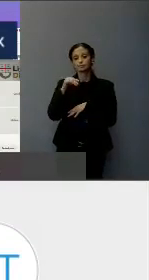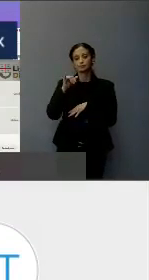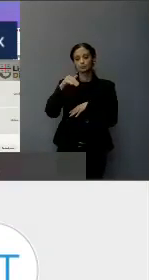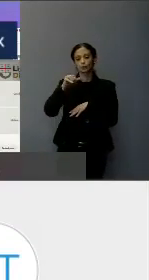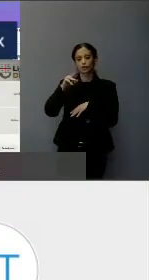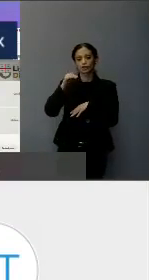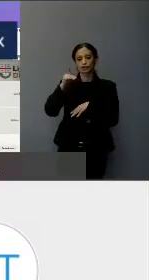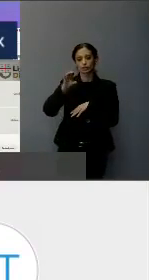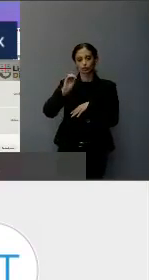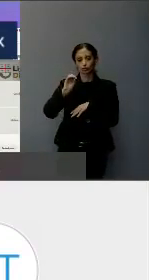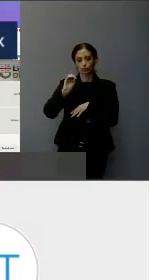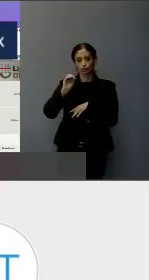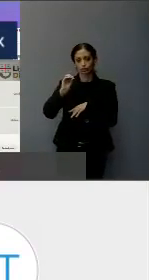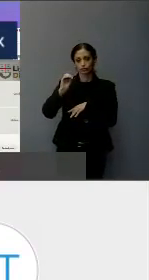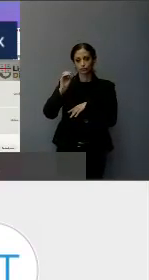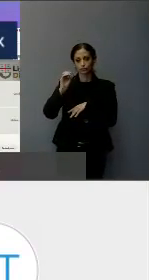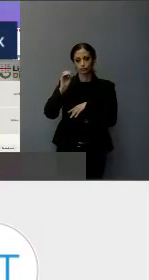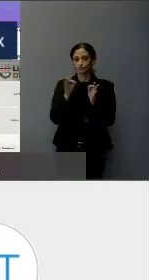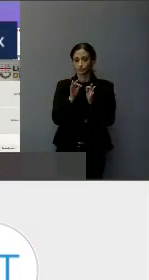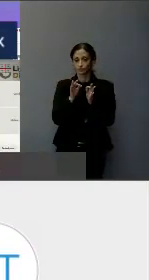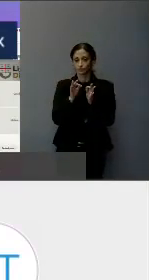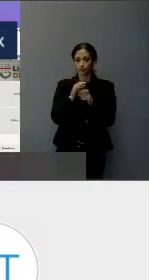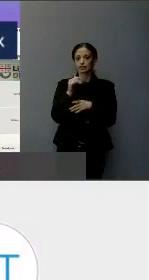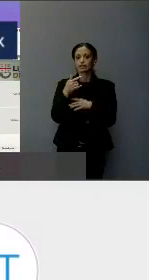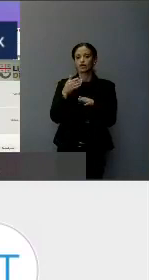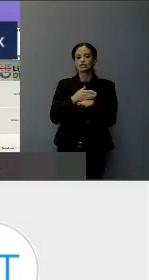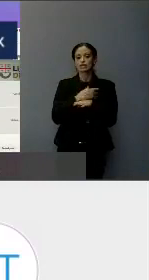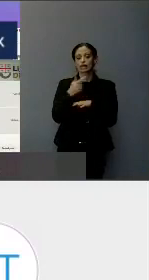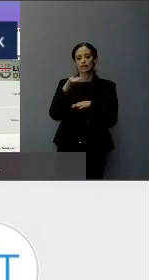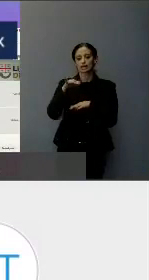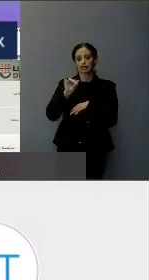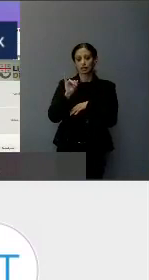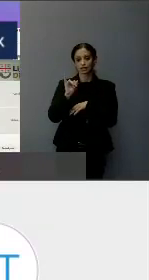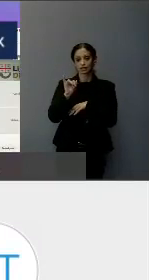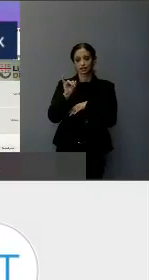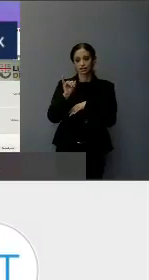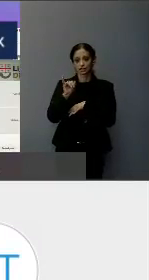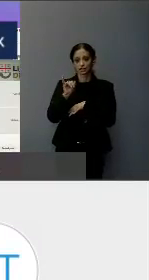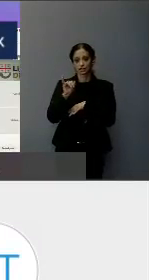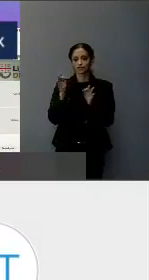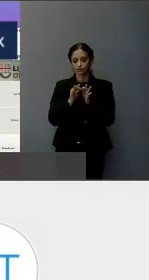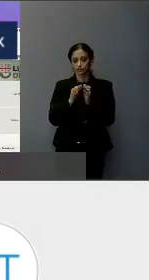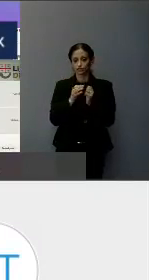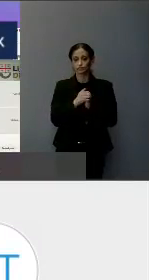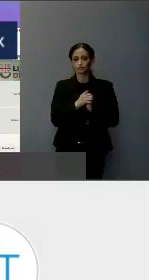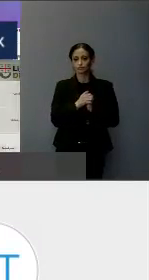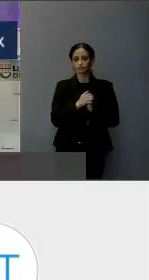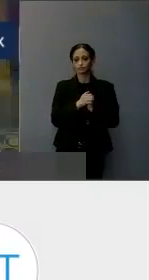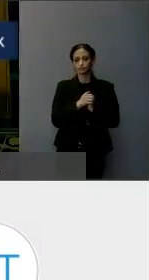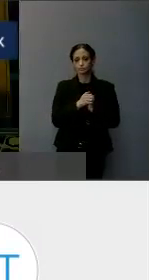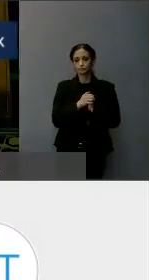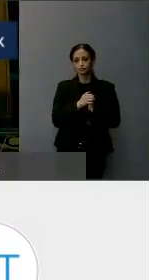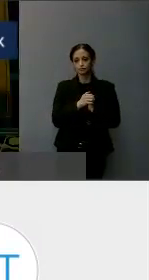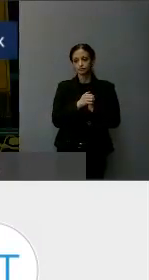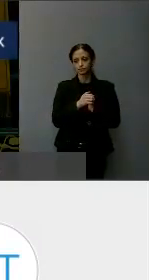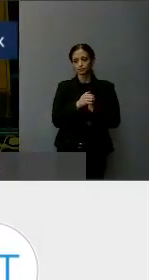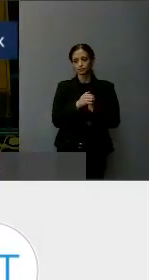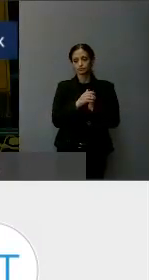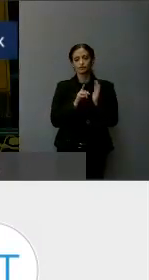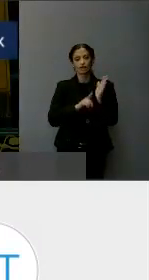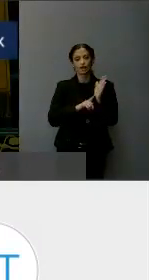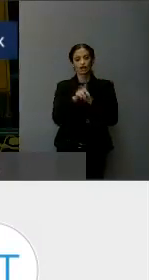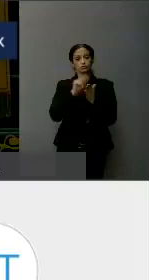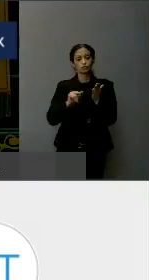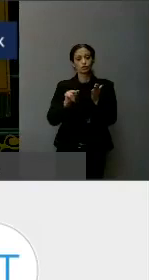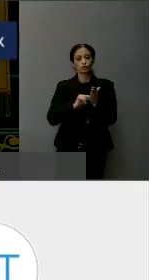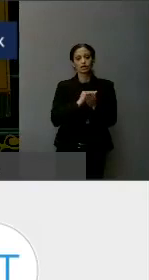immordino amorevole consigliera tini favorevole esito a